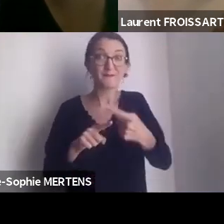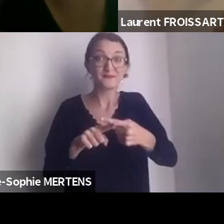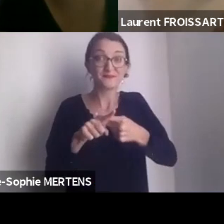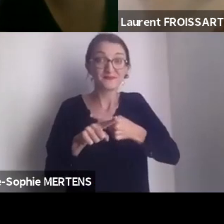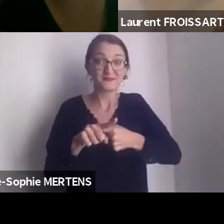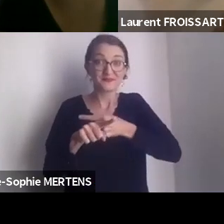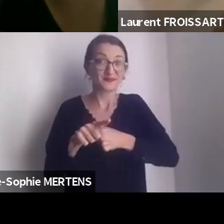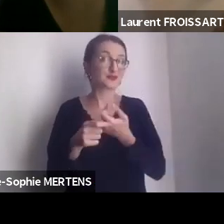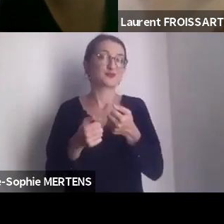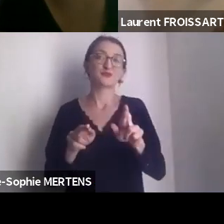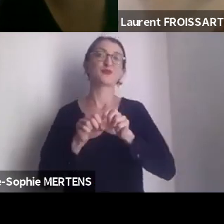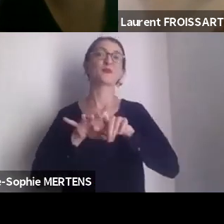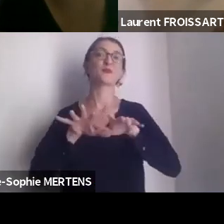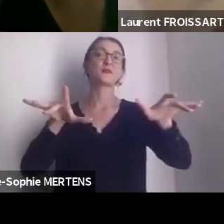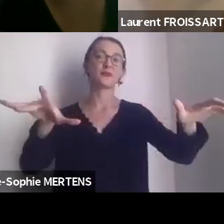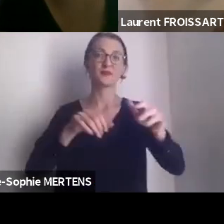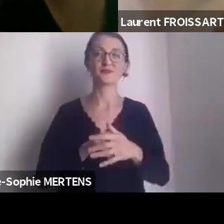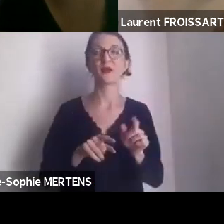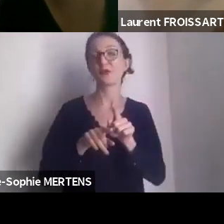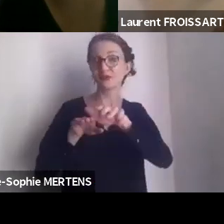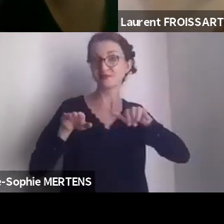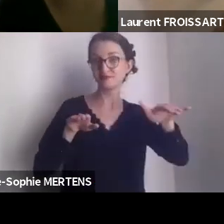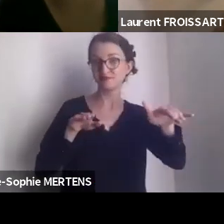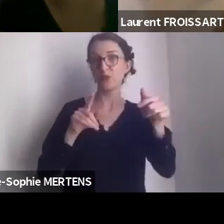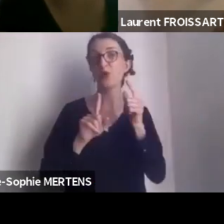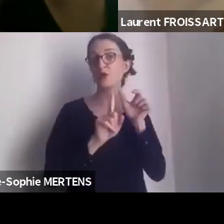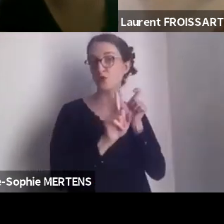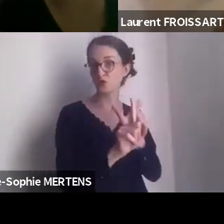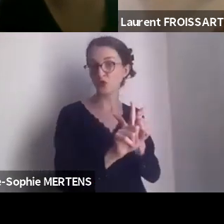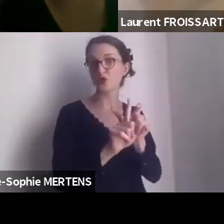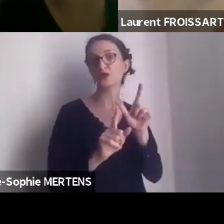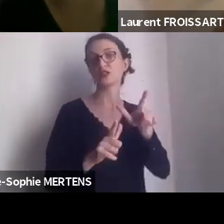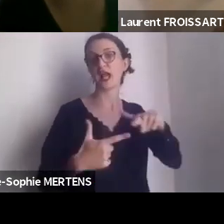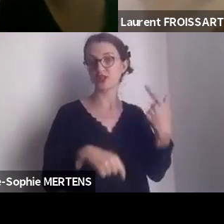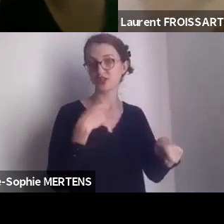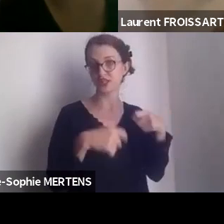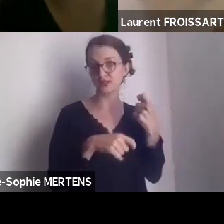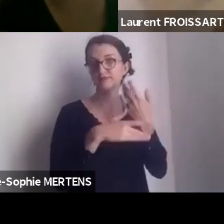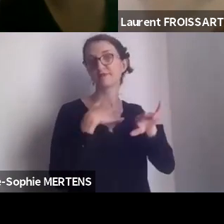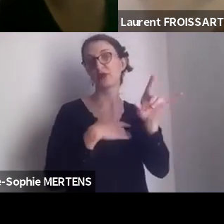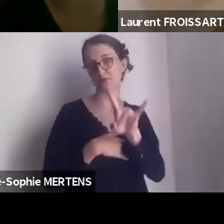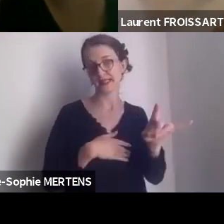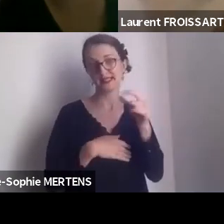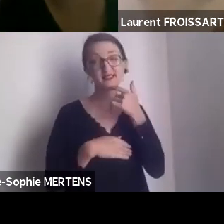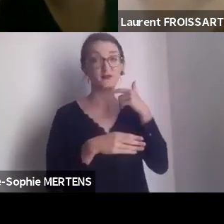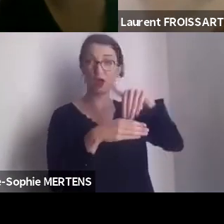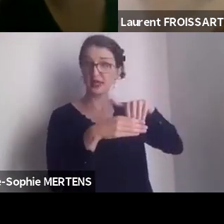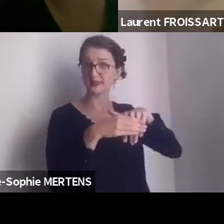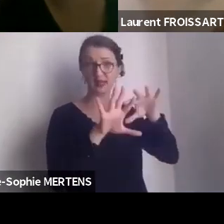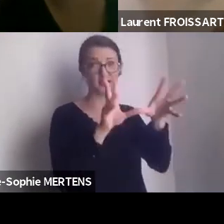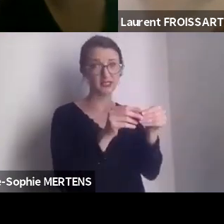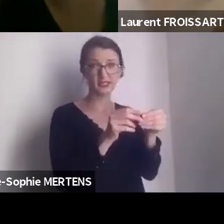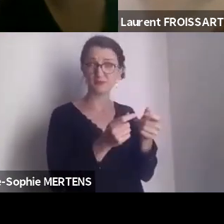agile junior à Womanity. Donc, j'accompagne des équipes internes, mais aussi des startups dans